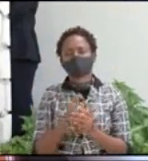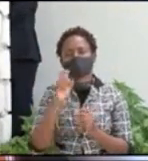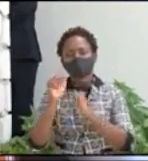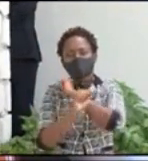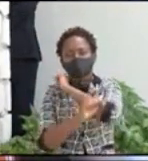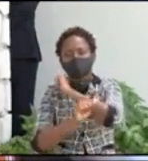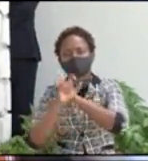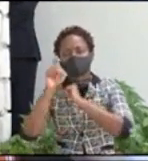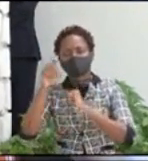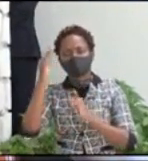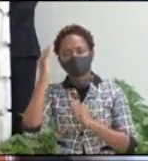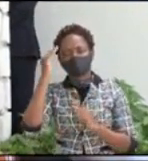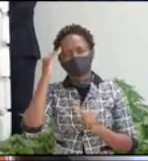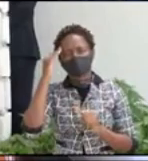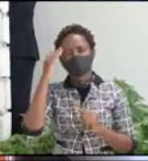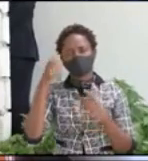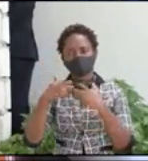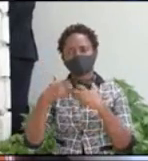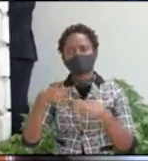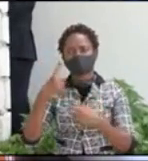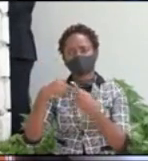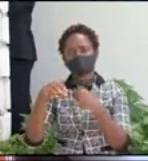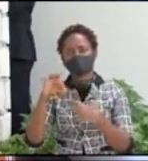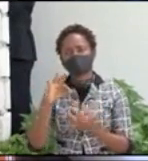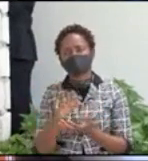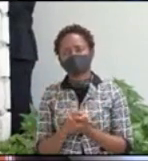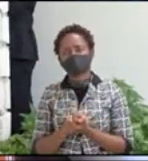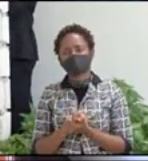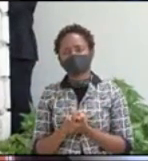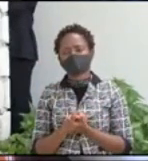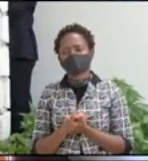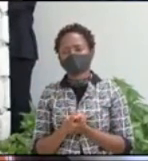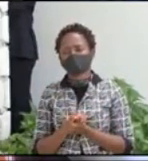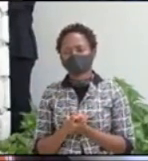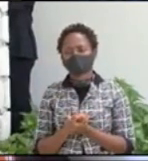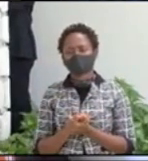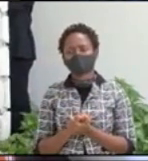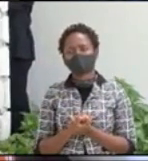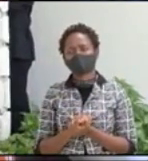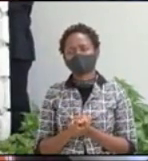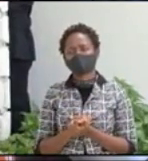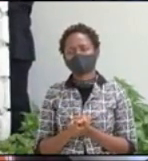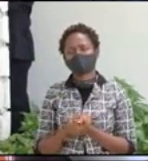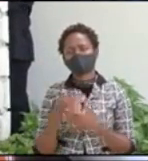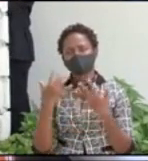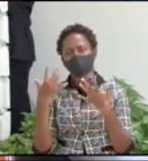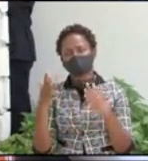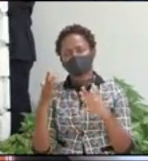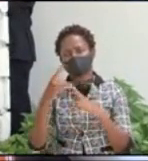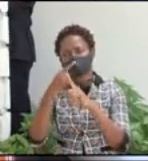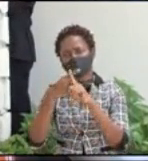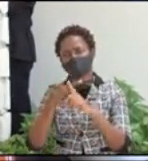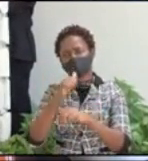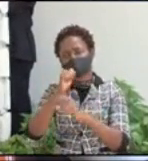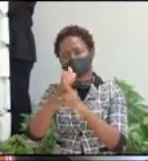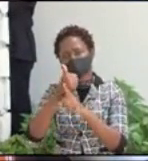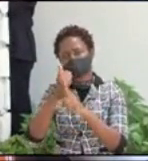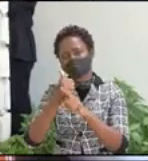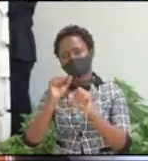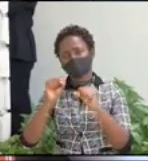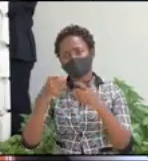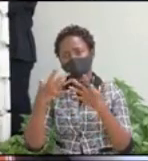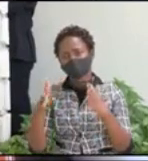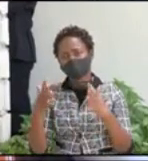doué a c'est qui pour alimenter nous son central hydro électrique de 3.2 MW qui a fini fin mois avril d'ici peut-être le mois de